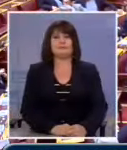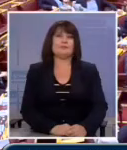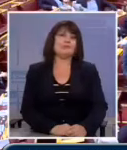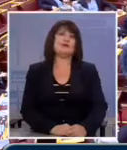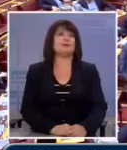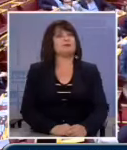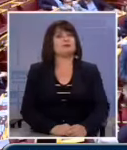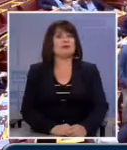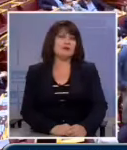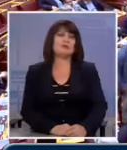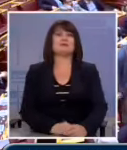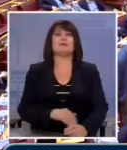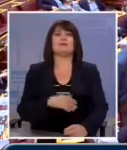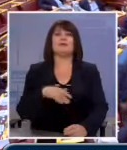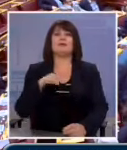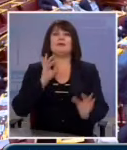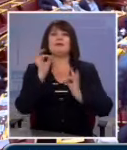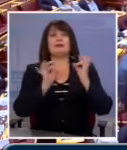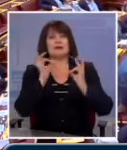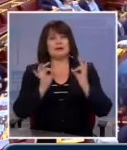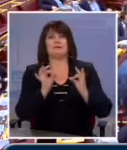Κυρίες και κύριοι συνάδελφοι,